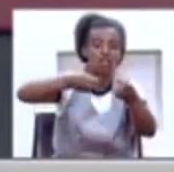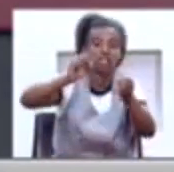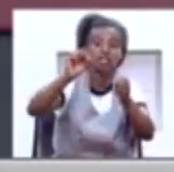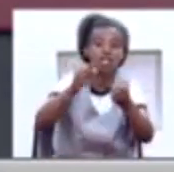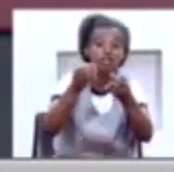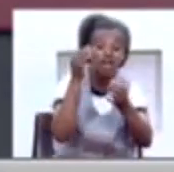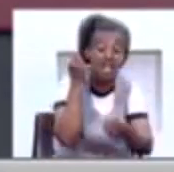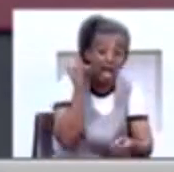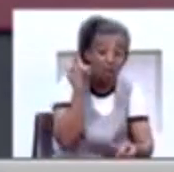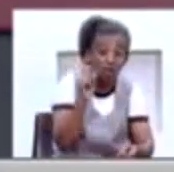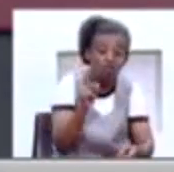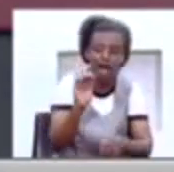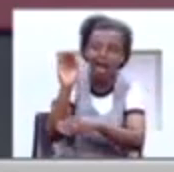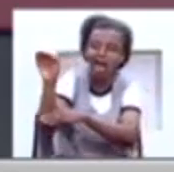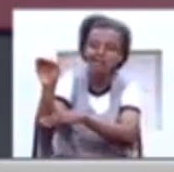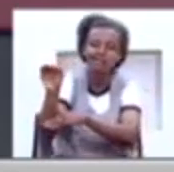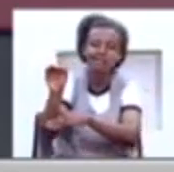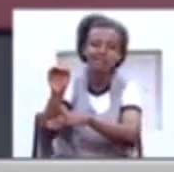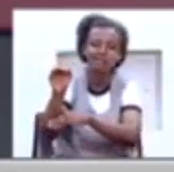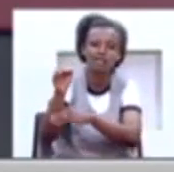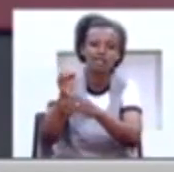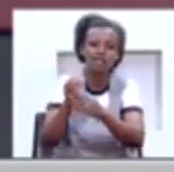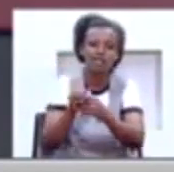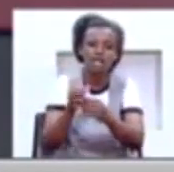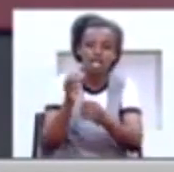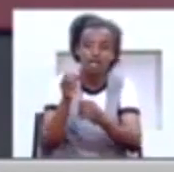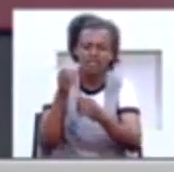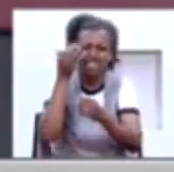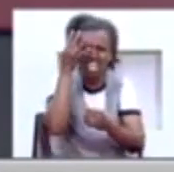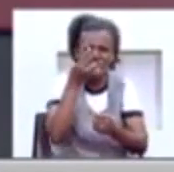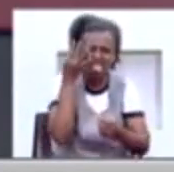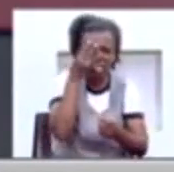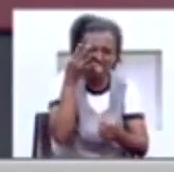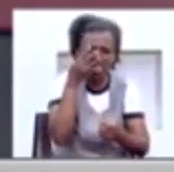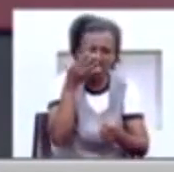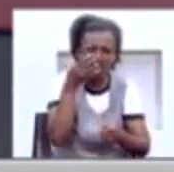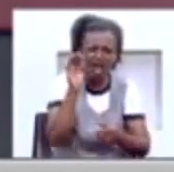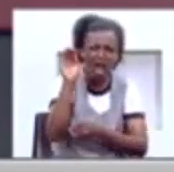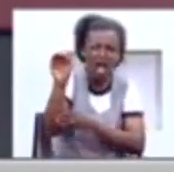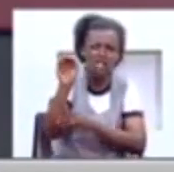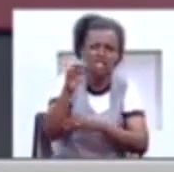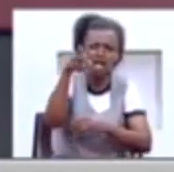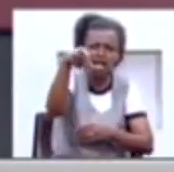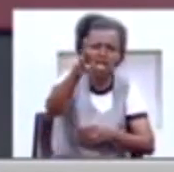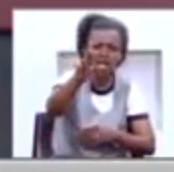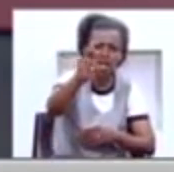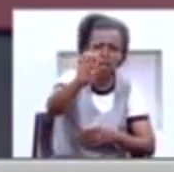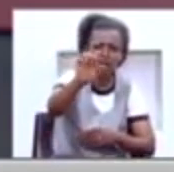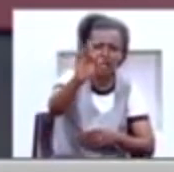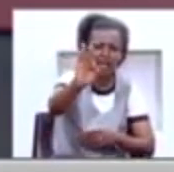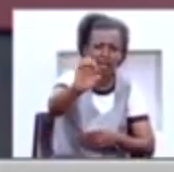neza gisha inama perefe baravuga ati nubona utabyumva neza ushidikanya mbaza nkanjye perefe nzakubwira icyo ugomba